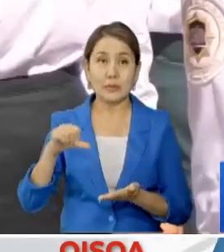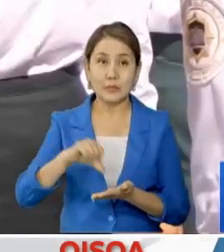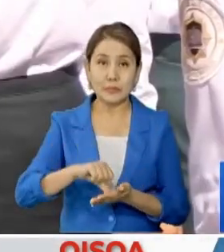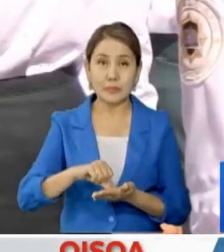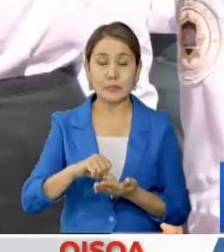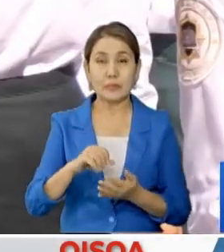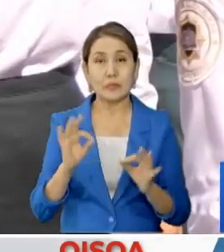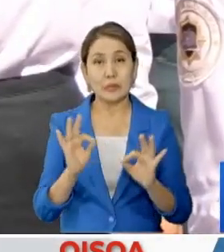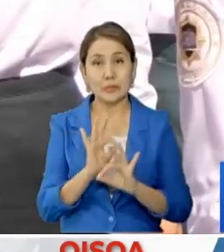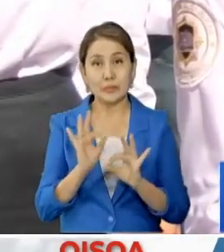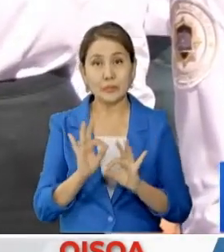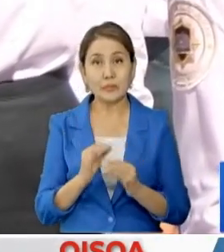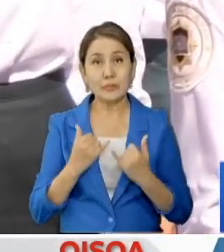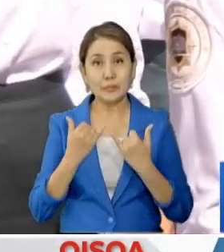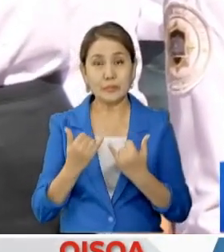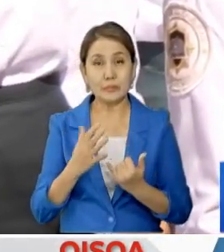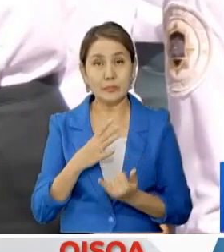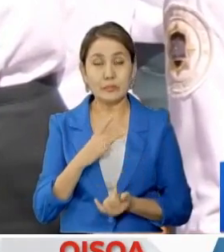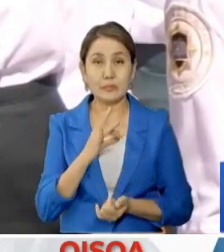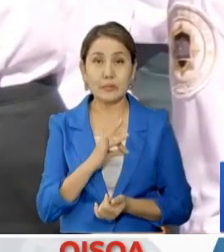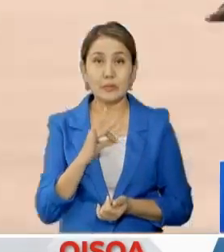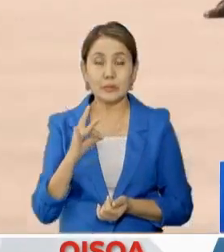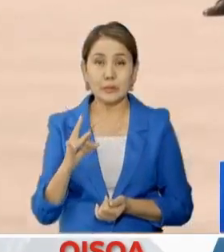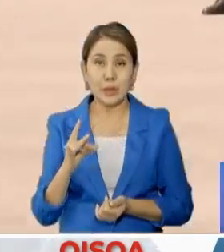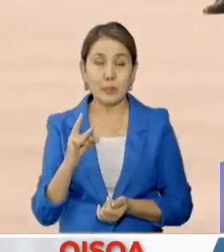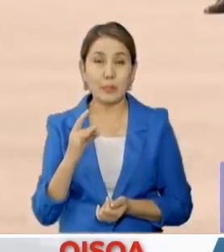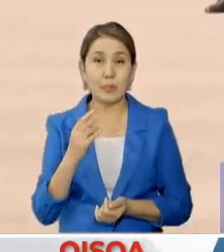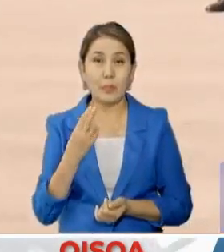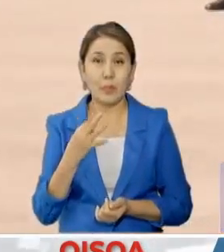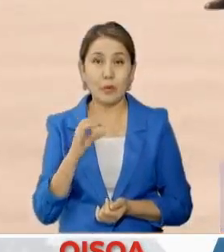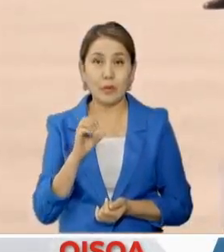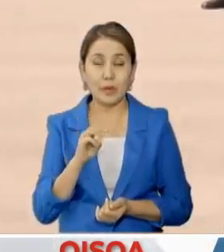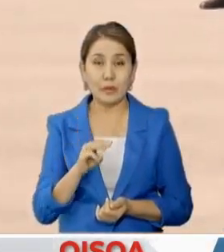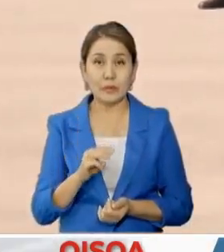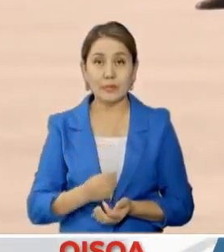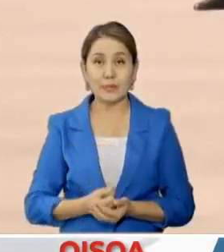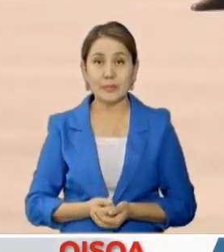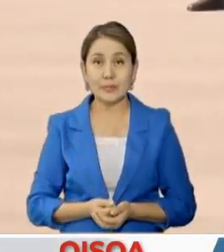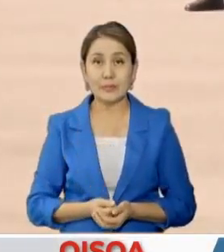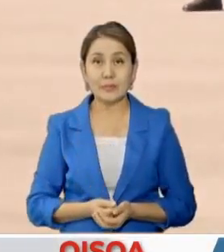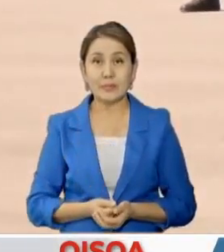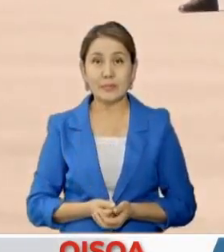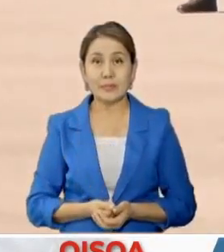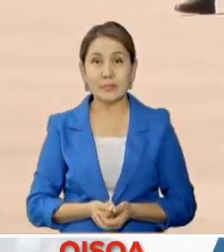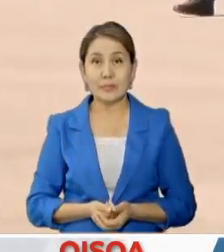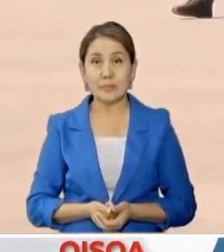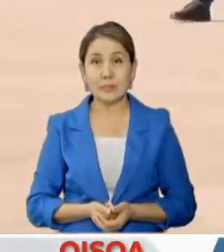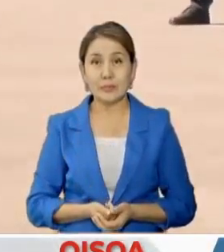etuvchi kuy qo'shiqlar yangradi. Rustam Rustamov, Avaz Xolmo'minov, Poytaxt.